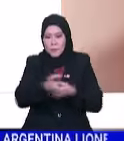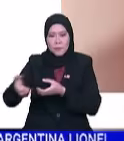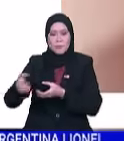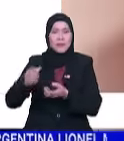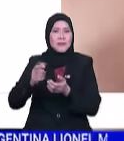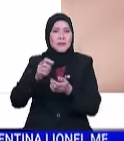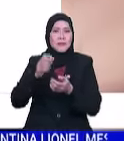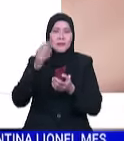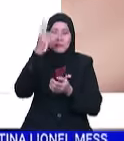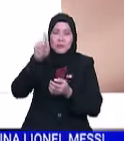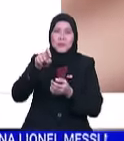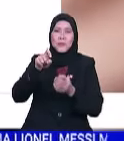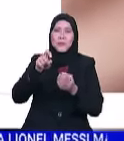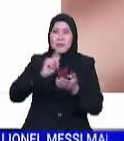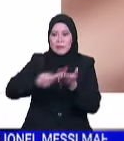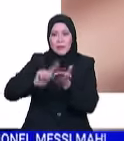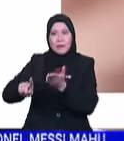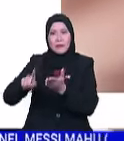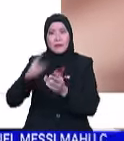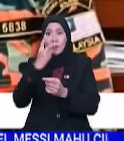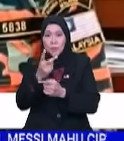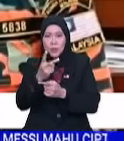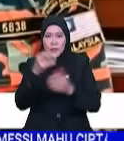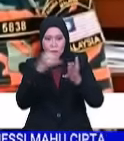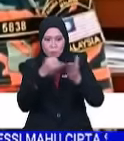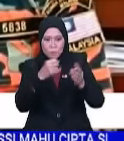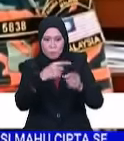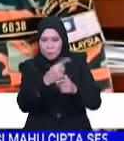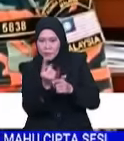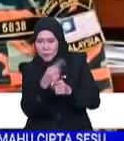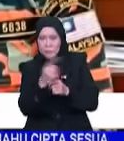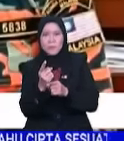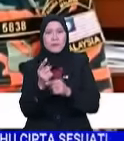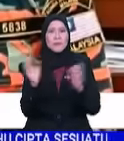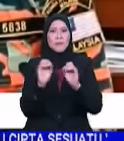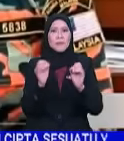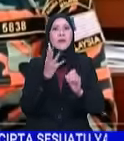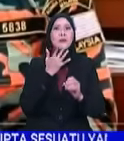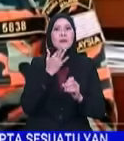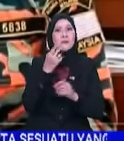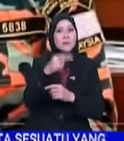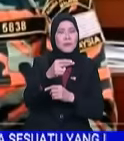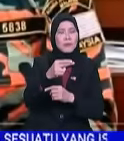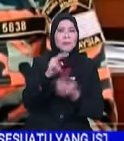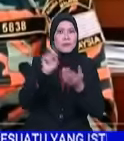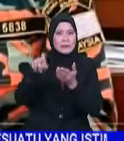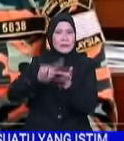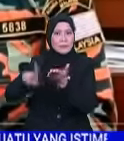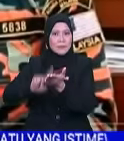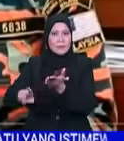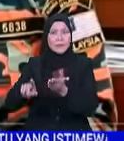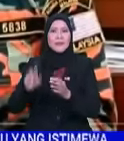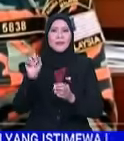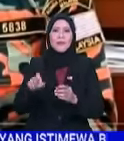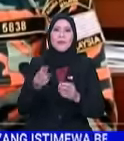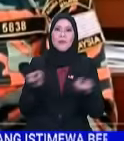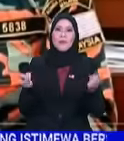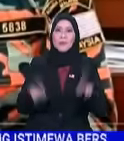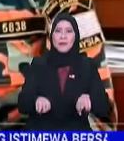selepas digunakan atau apabila jarum pada tolok tekanan tidak berada pada zon berwarna hijau. Ujarnya lagi, hanya